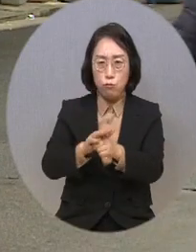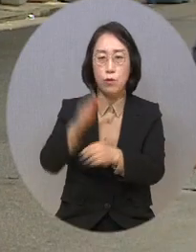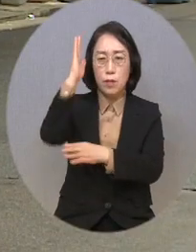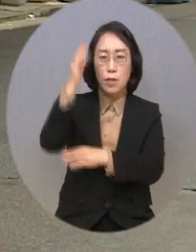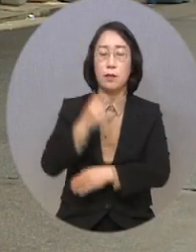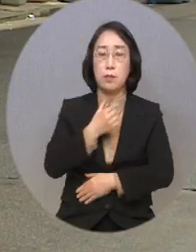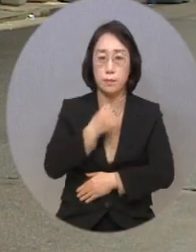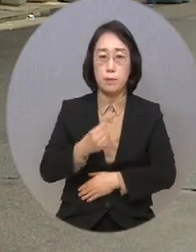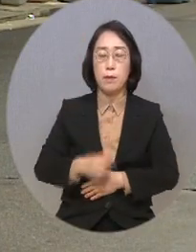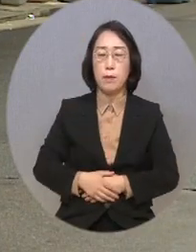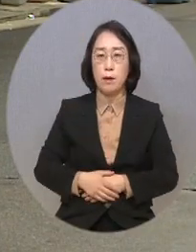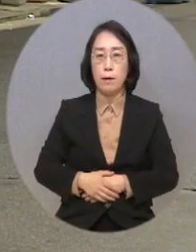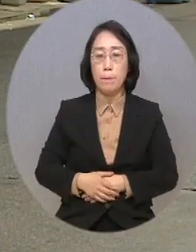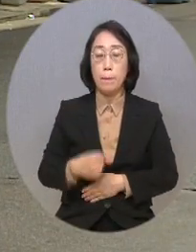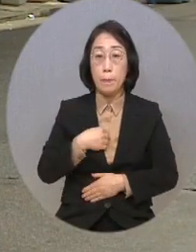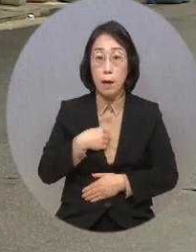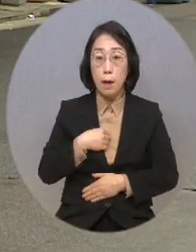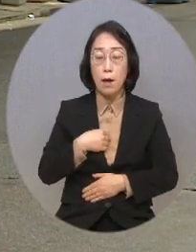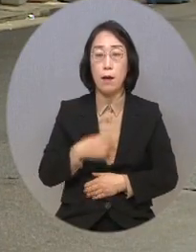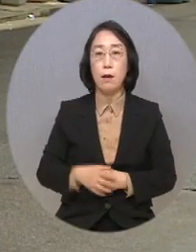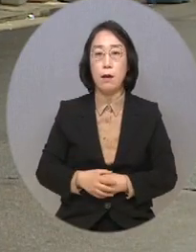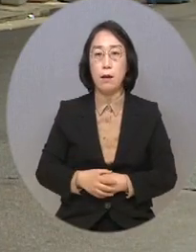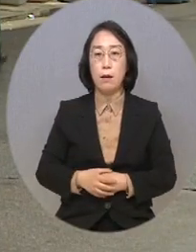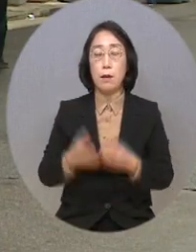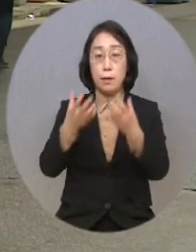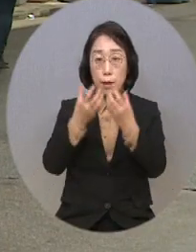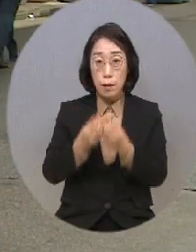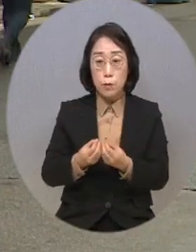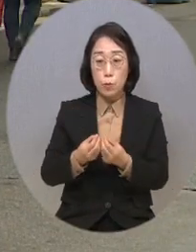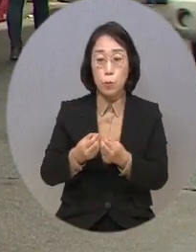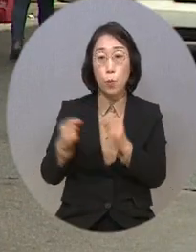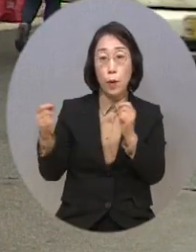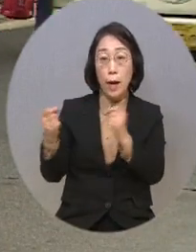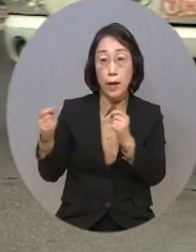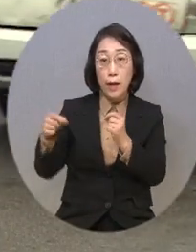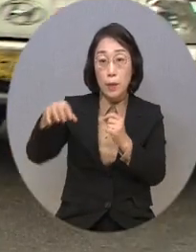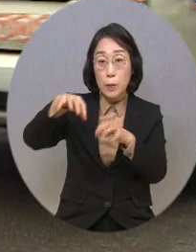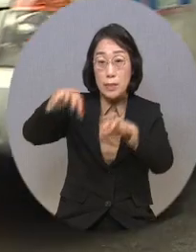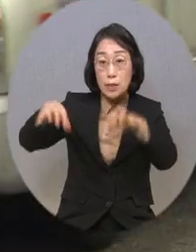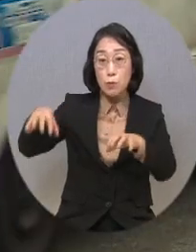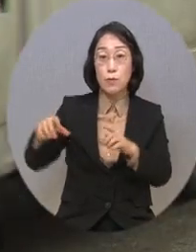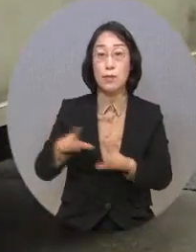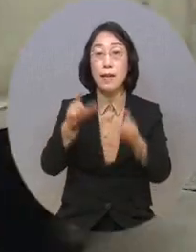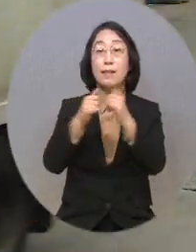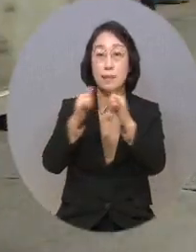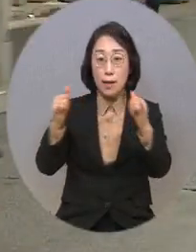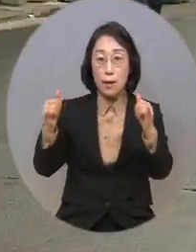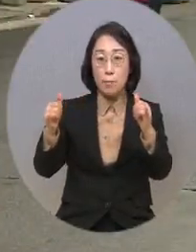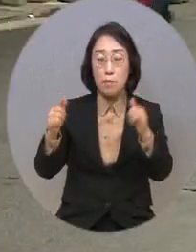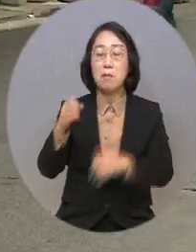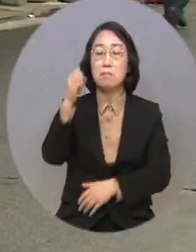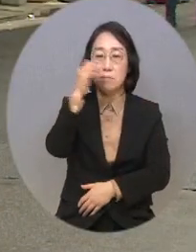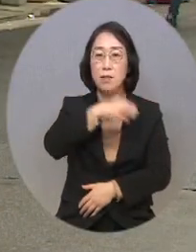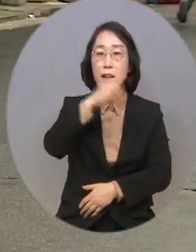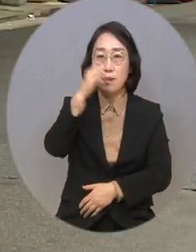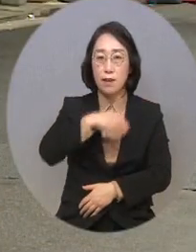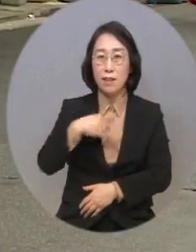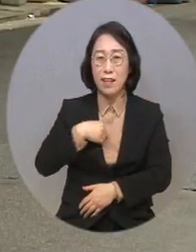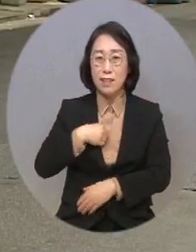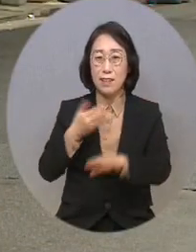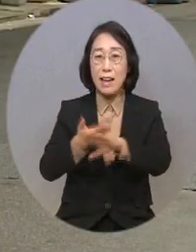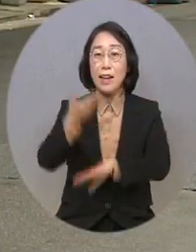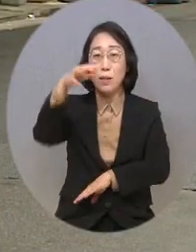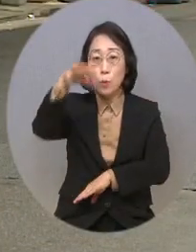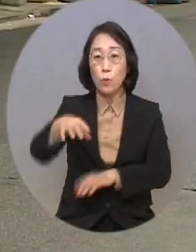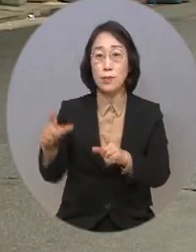말씀드리고 싶습니다. 예를 들어서 그래요. 동네 주민들은 뭐 동네 사람들하고 봐주고 저는 외부에서 왔다